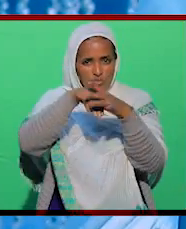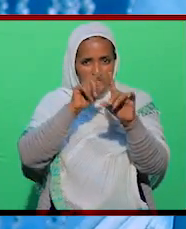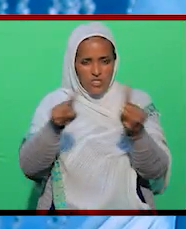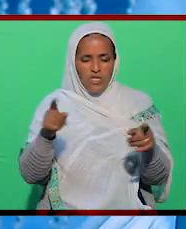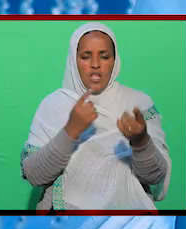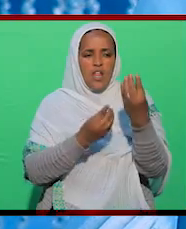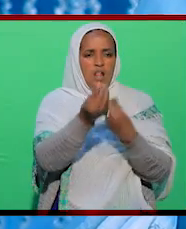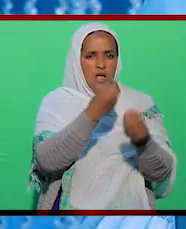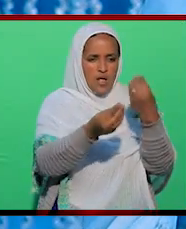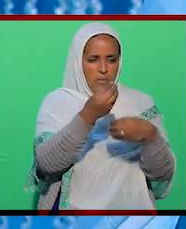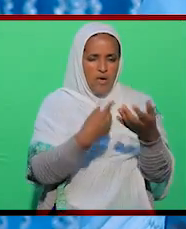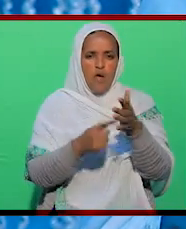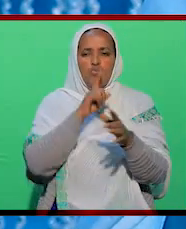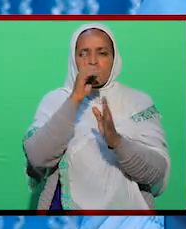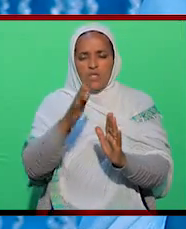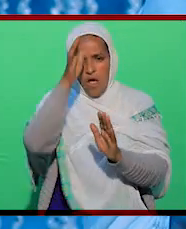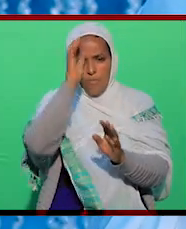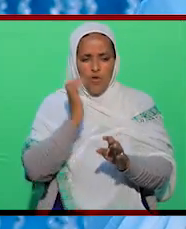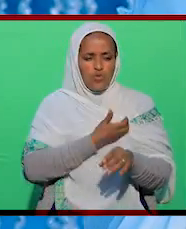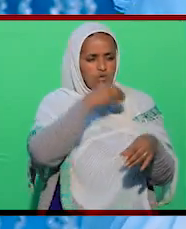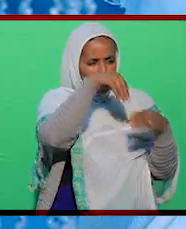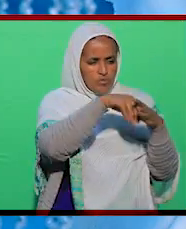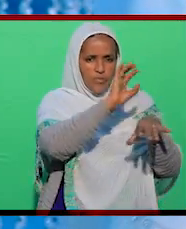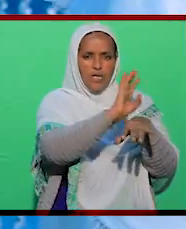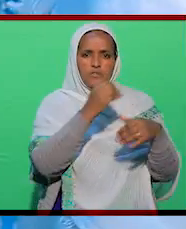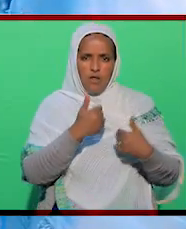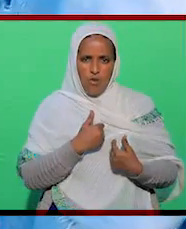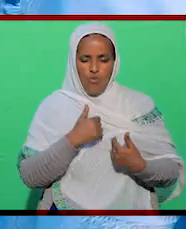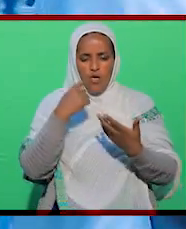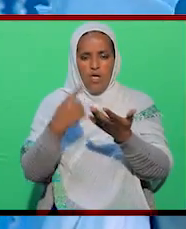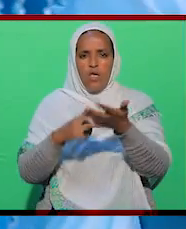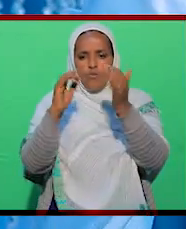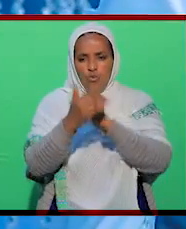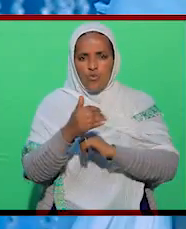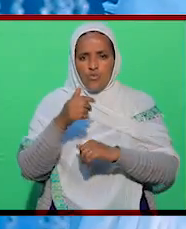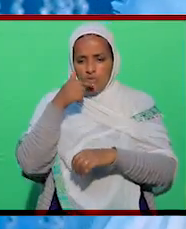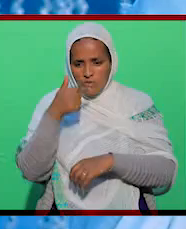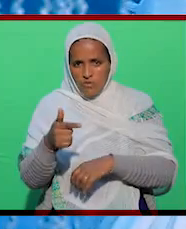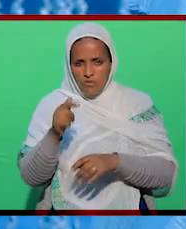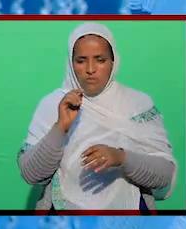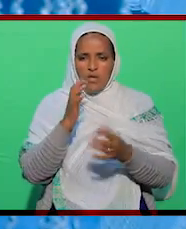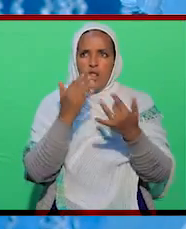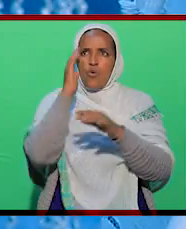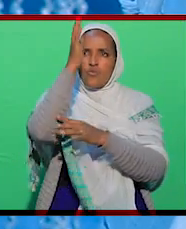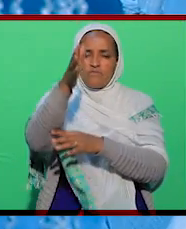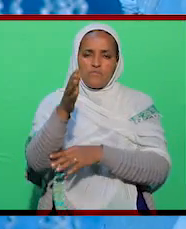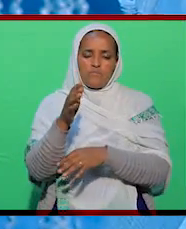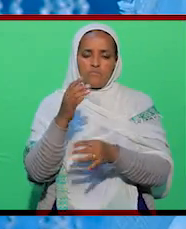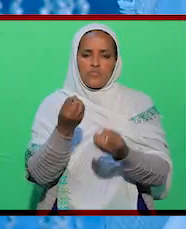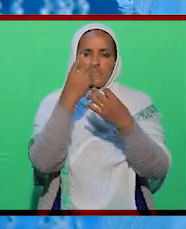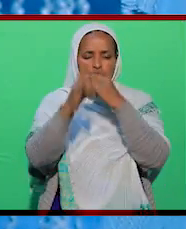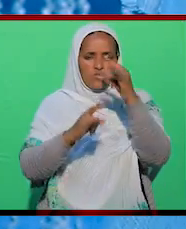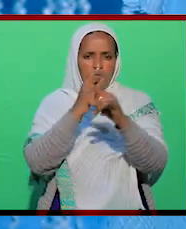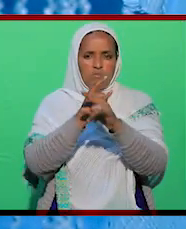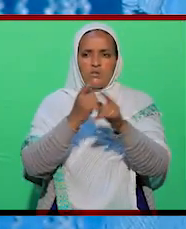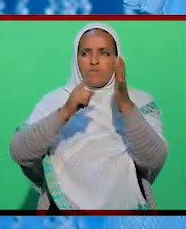የለም በቤተክርስቲያናችን ግን ለገበያ ለፍጆታ የለም እንጂ እውነተኛ አባቶቻችን አሉ ዛሬ የሚሆነው እና የሆነ ያለው ገና ከብዙ